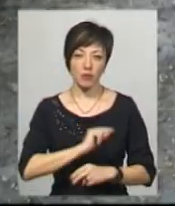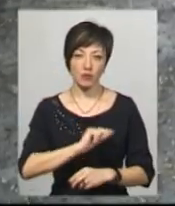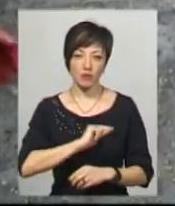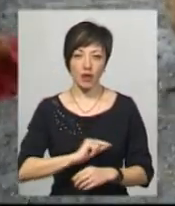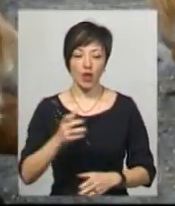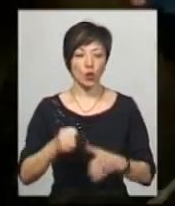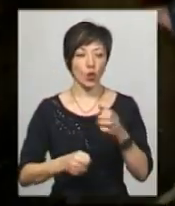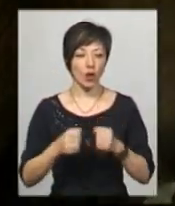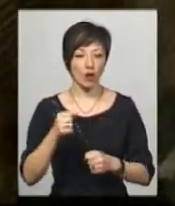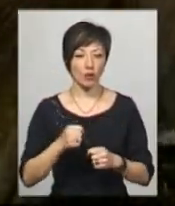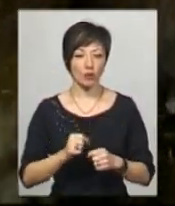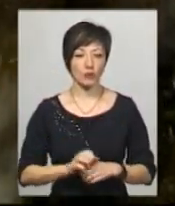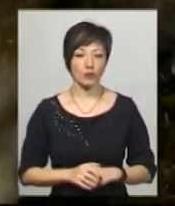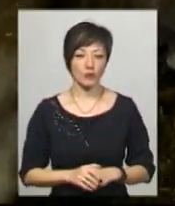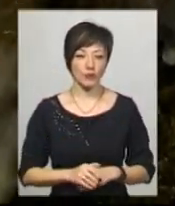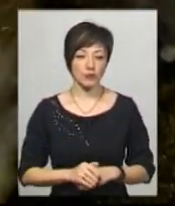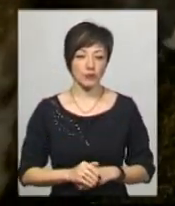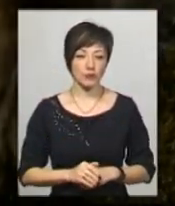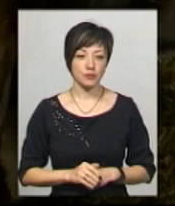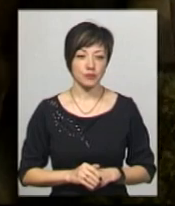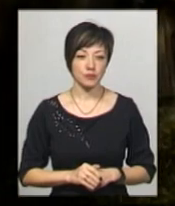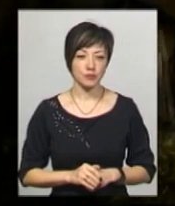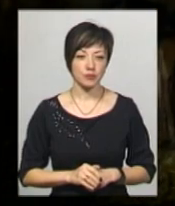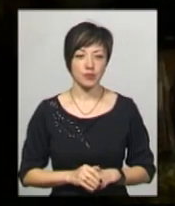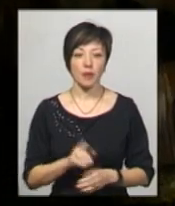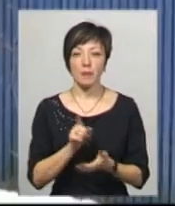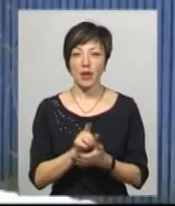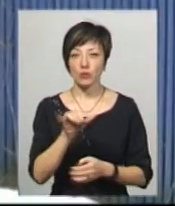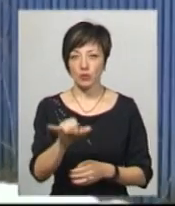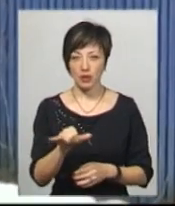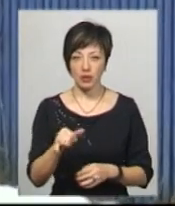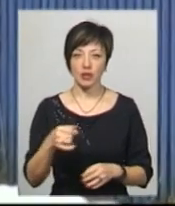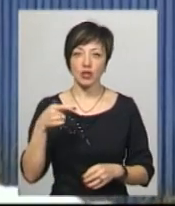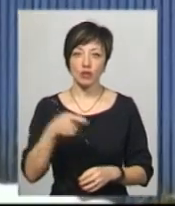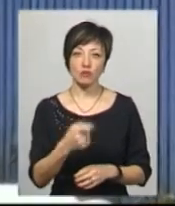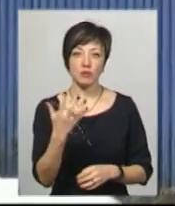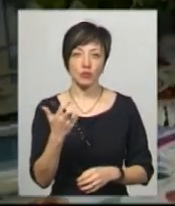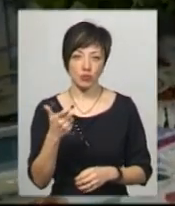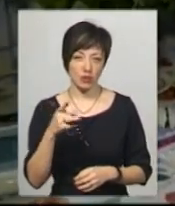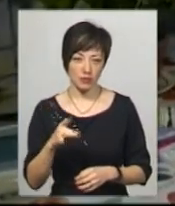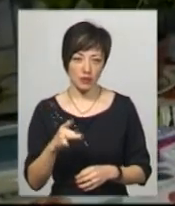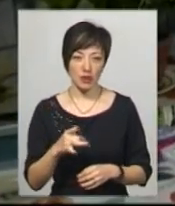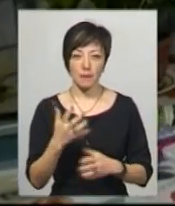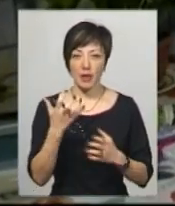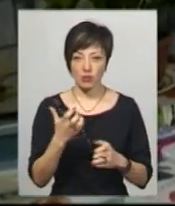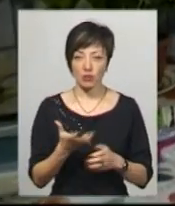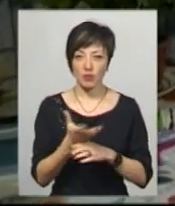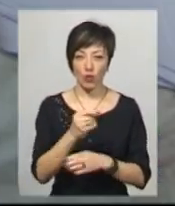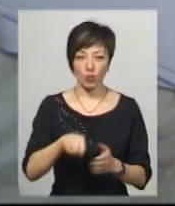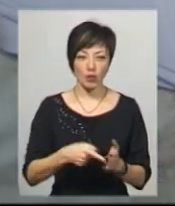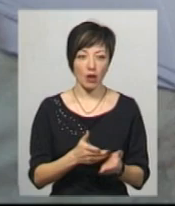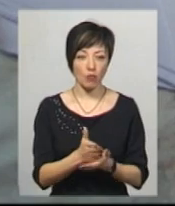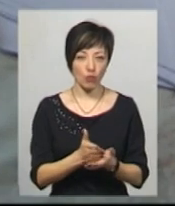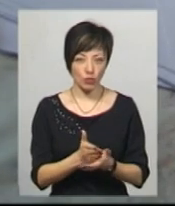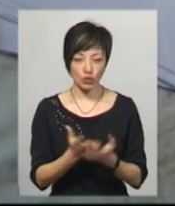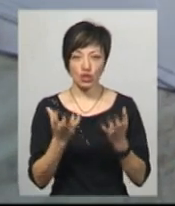пропрацювала дояркою. Вітки, не. Пенсія у пані Ніни – 1500 гривень. 500 з них віддає за комунальні